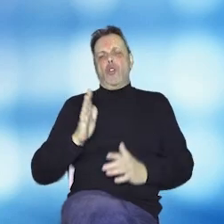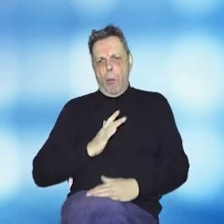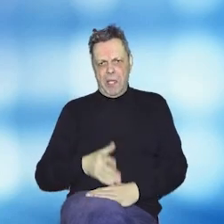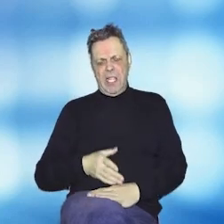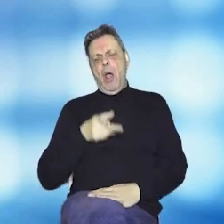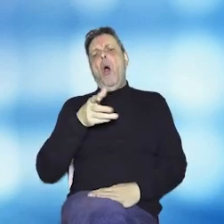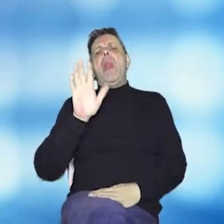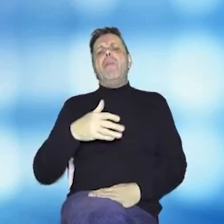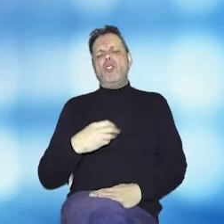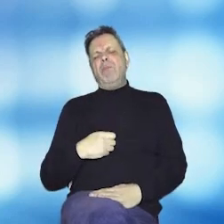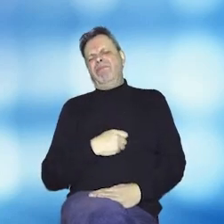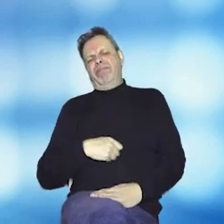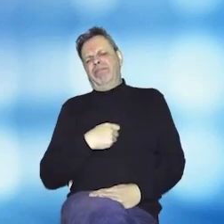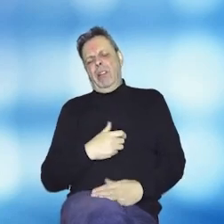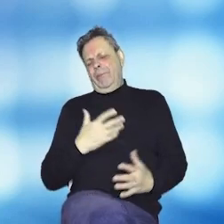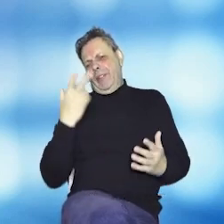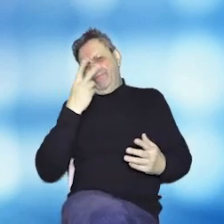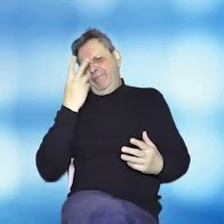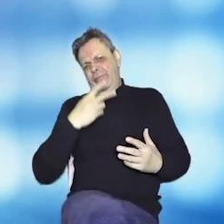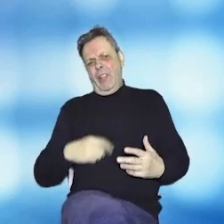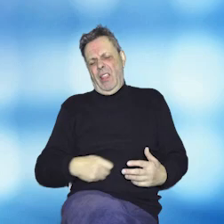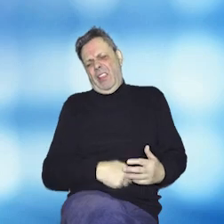koja može biti malo nezgodna, jer